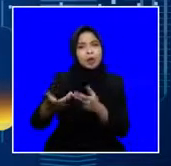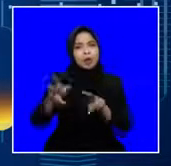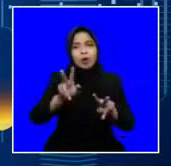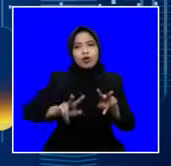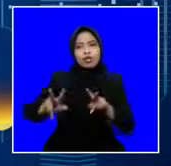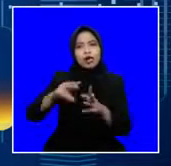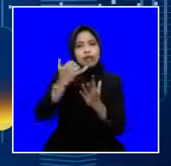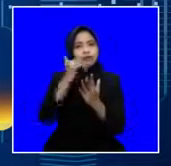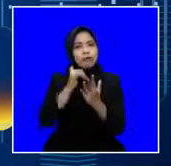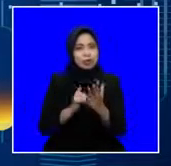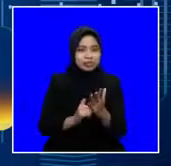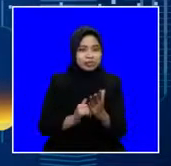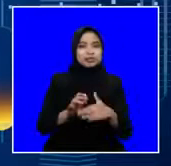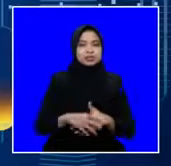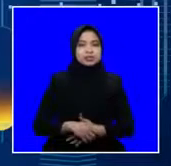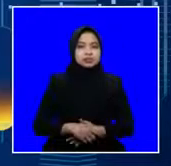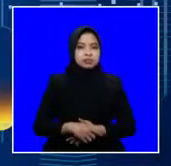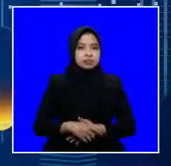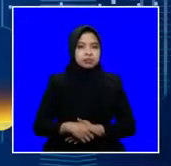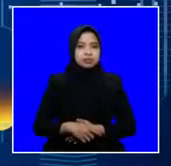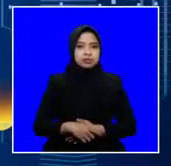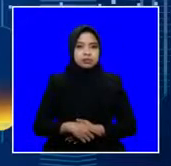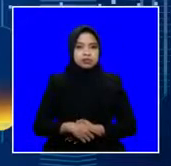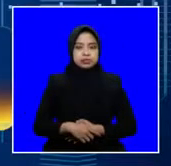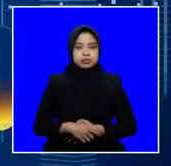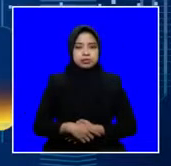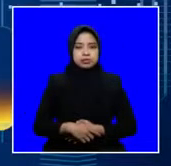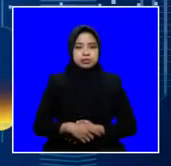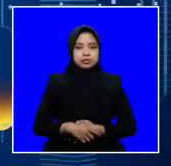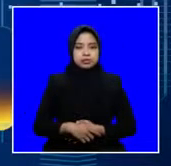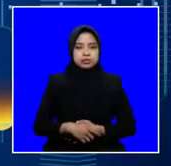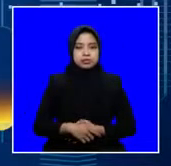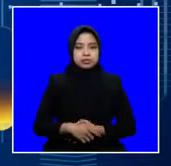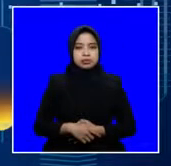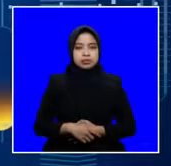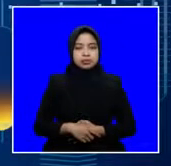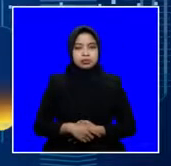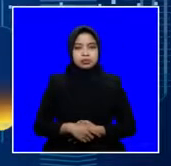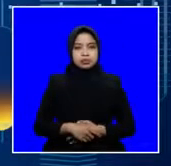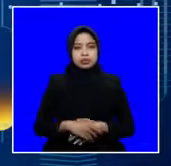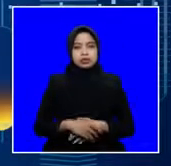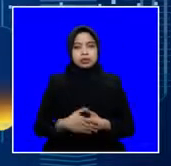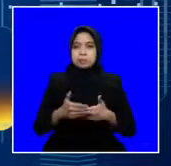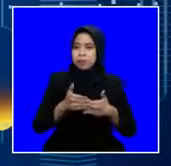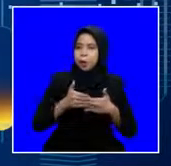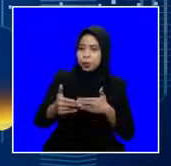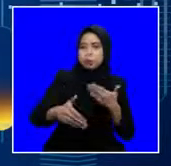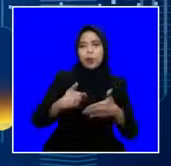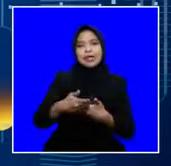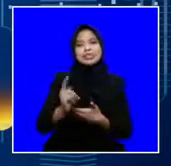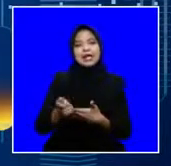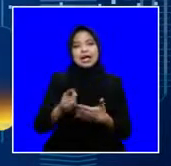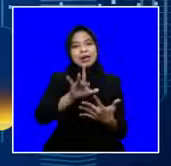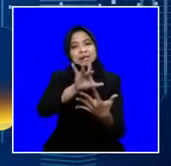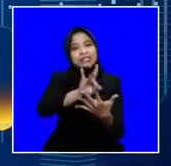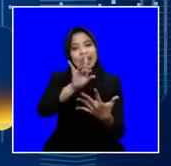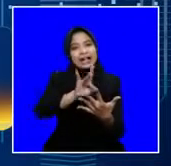dan evaluasi. Dan kami, seperti saya sampaikan, punya proses yang berkelanjutan dari mulai